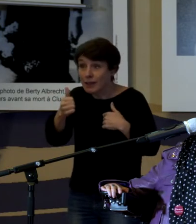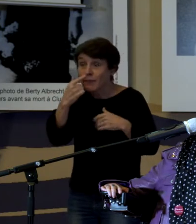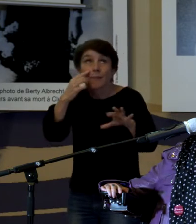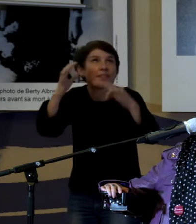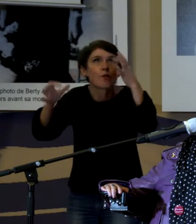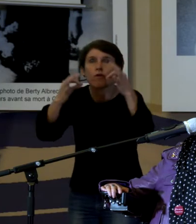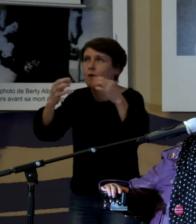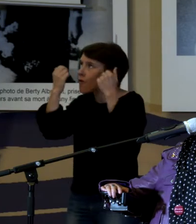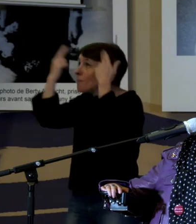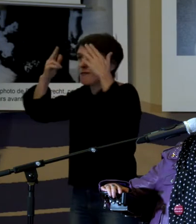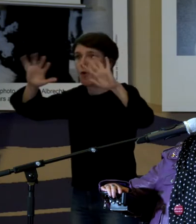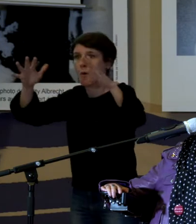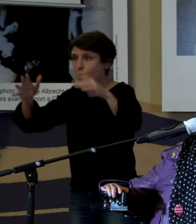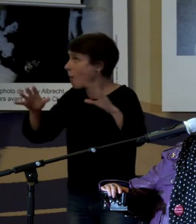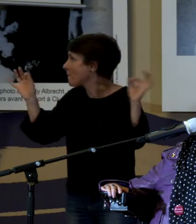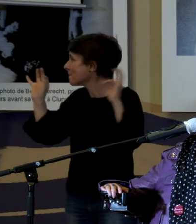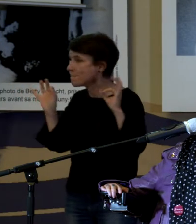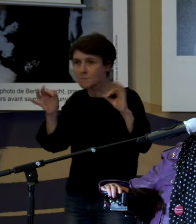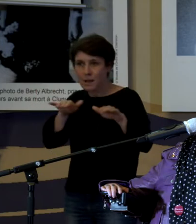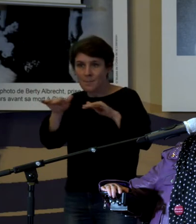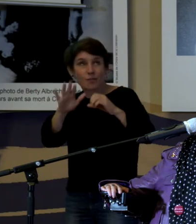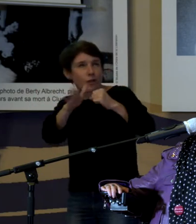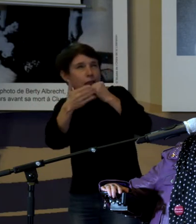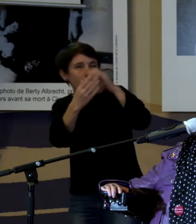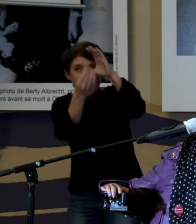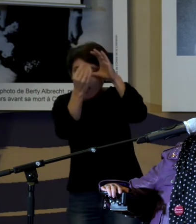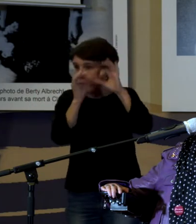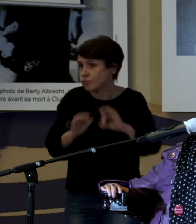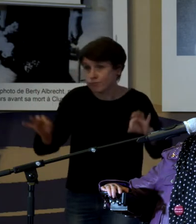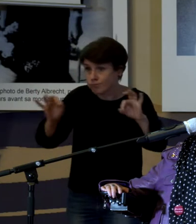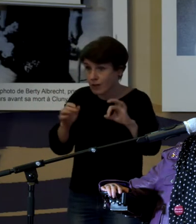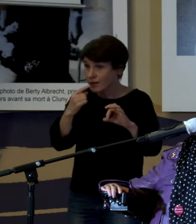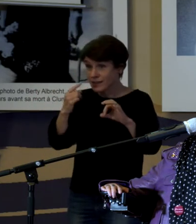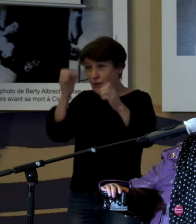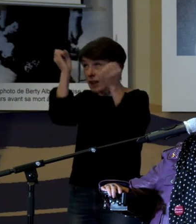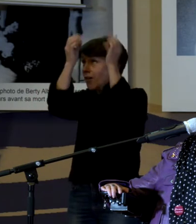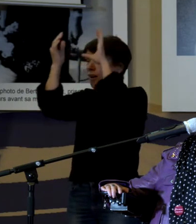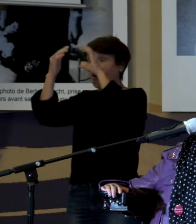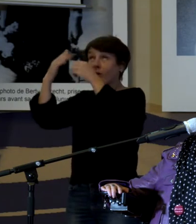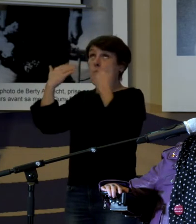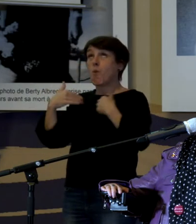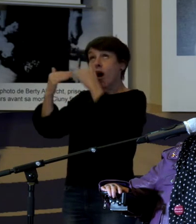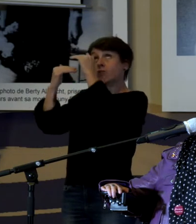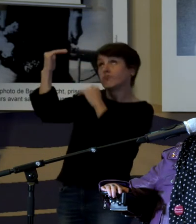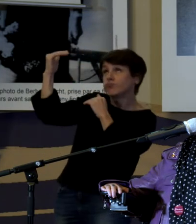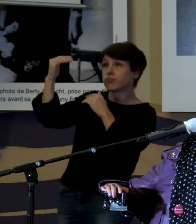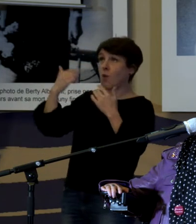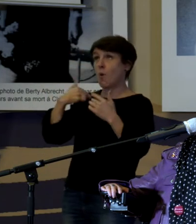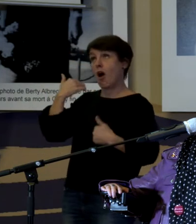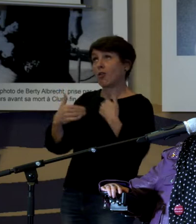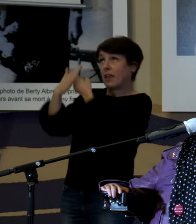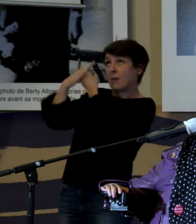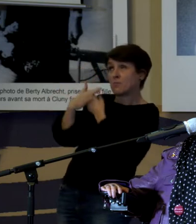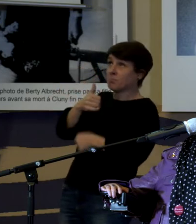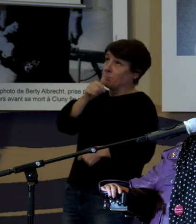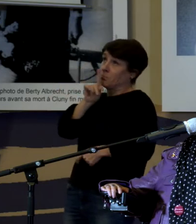de s'émanciper en fait de ces représentations validistes qui s'exercent avec une grande constance